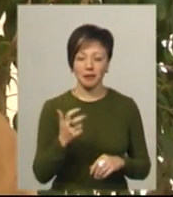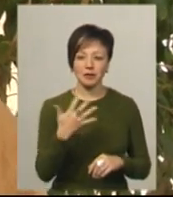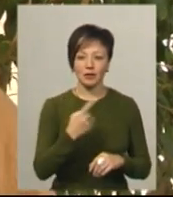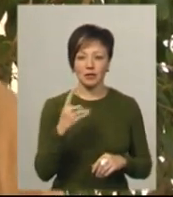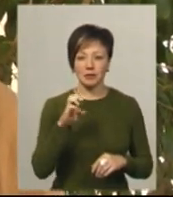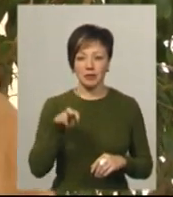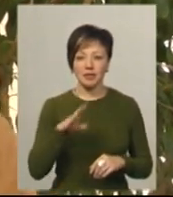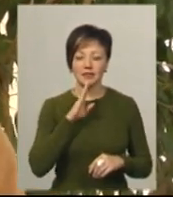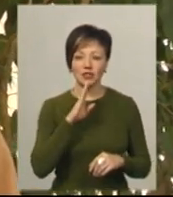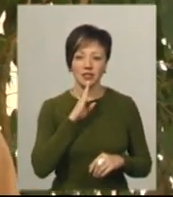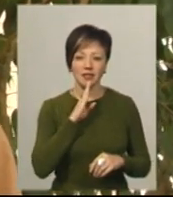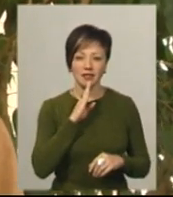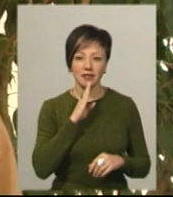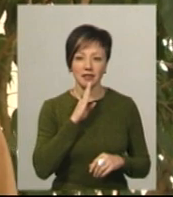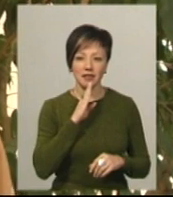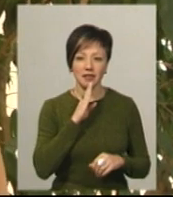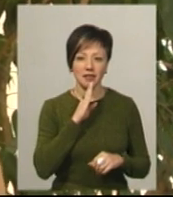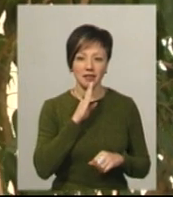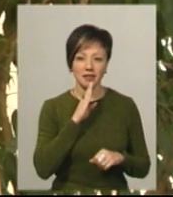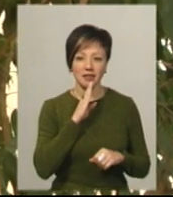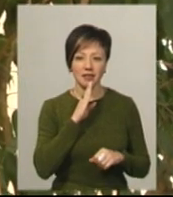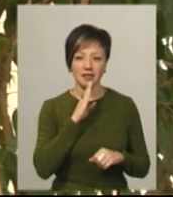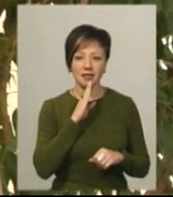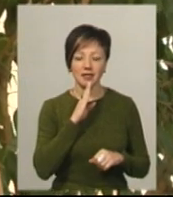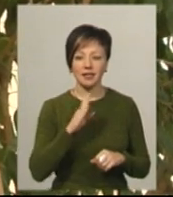3,351 сантиметрів і дівчинка